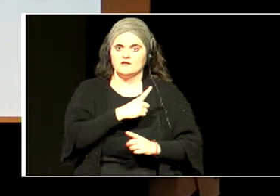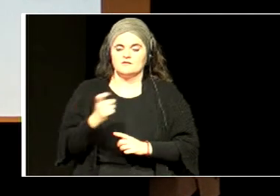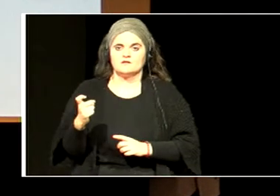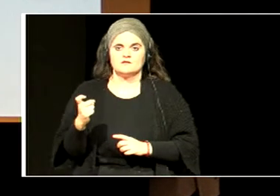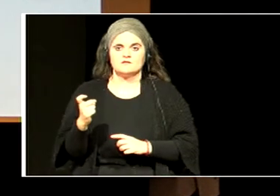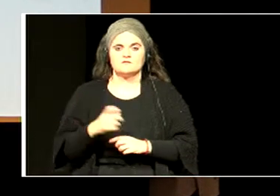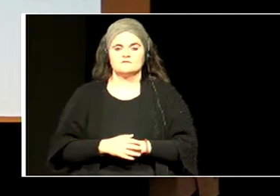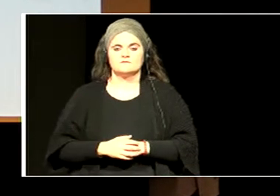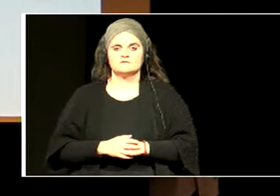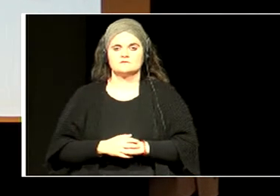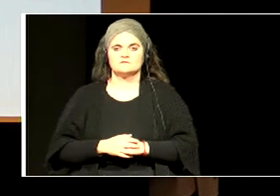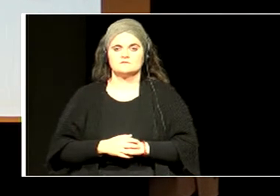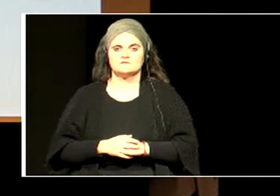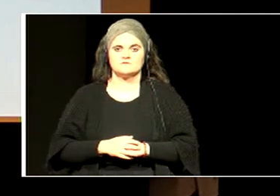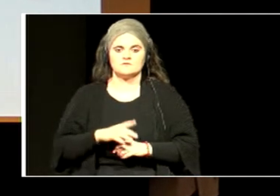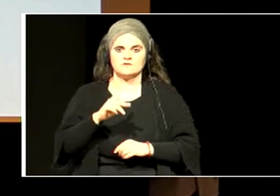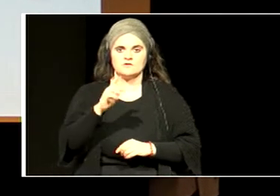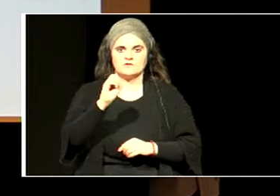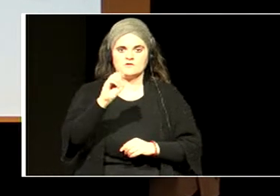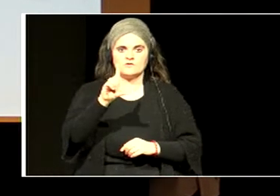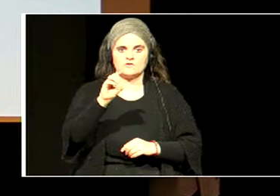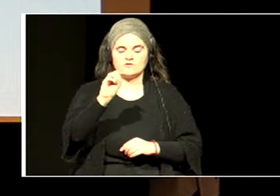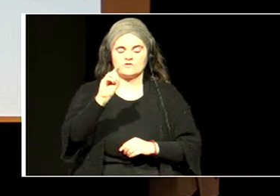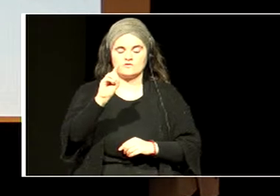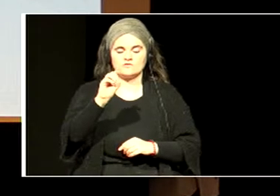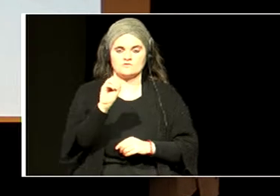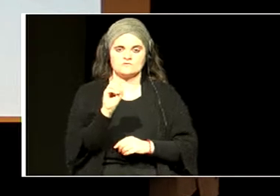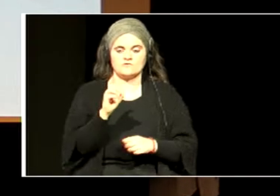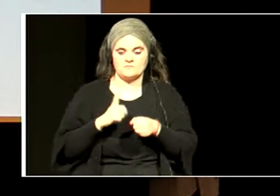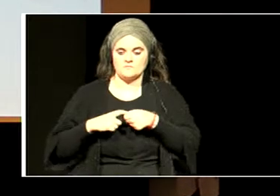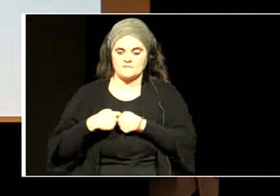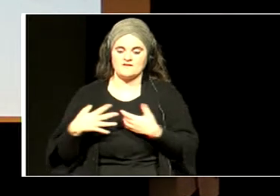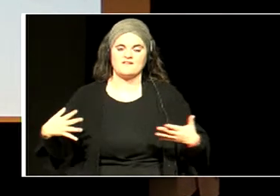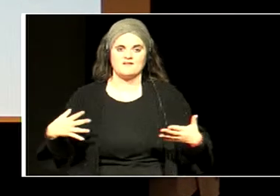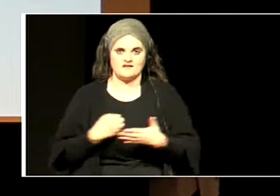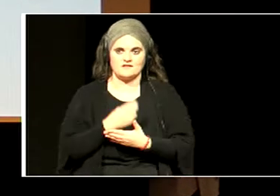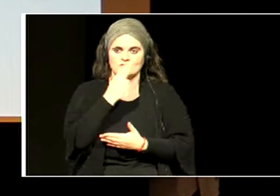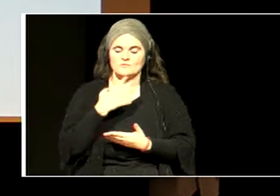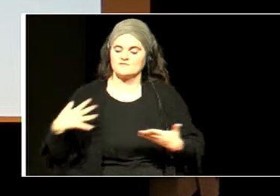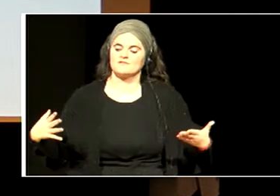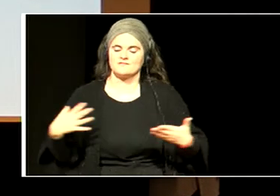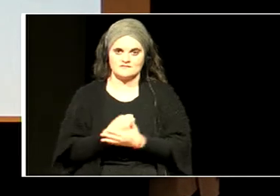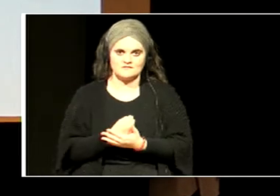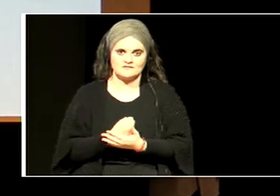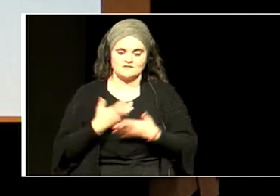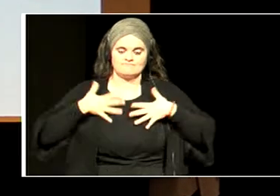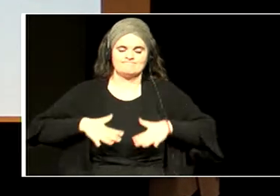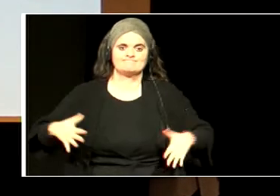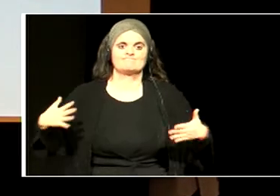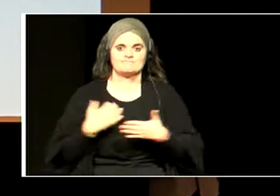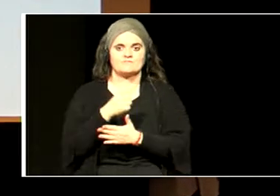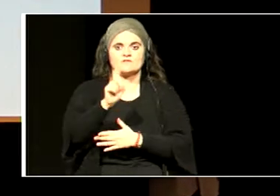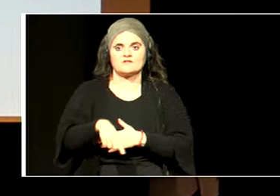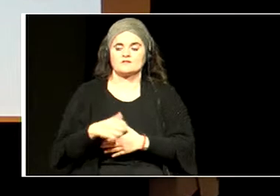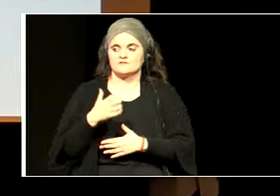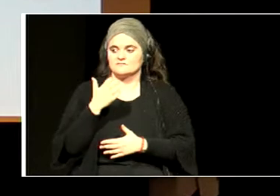iruditzen zaigula Koldo Michelenan aritzen gareno, guztion parte hartzea, guztion konpromisoa, guztion implikazioa,